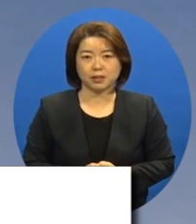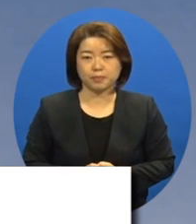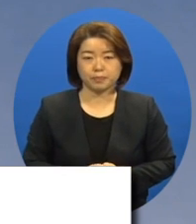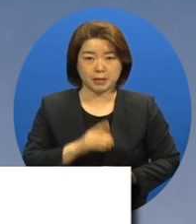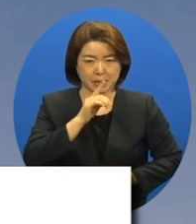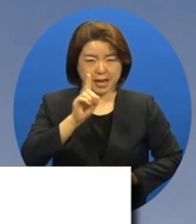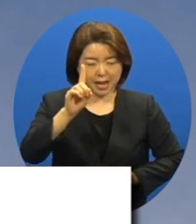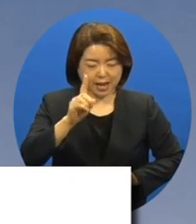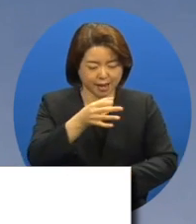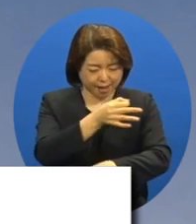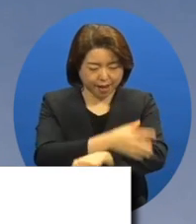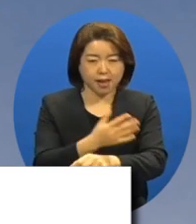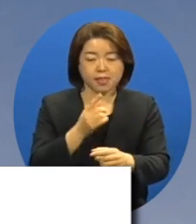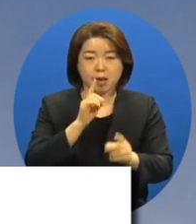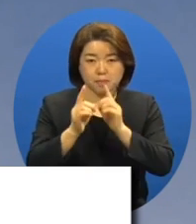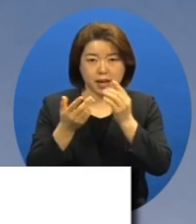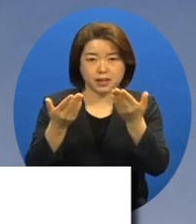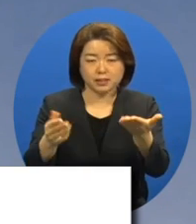말하면